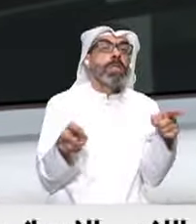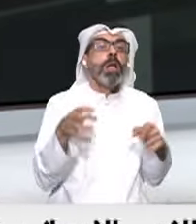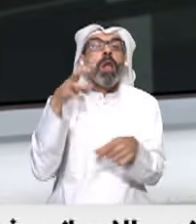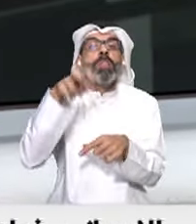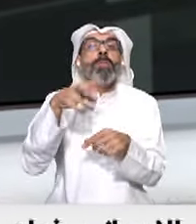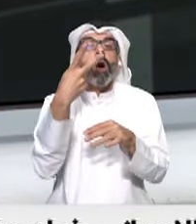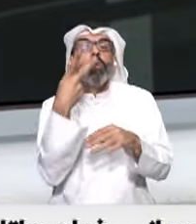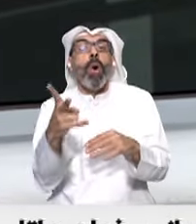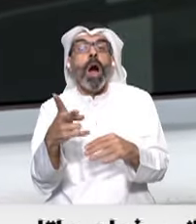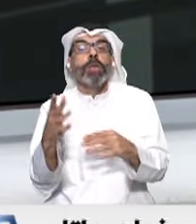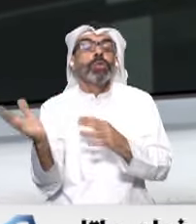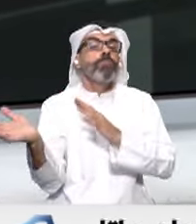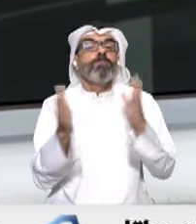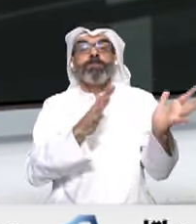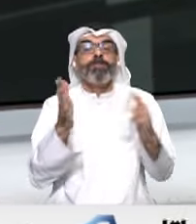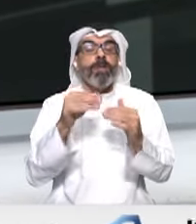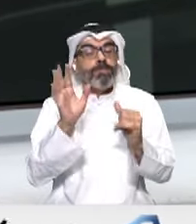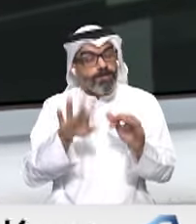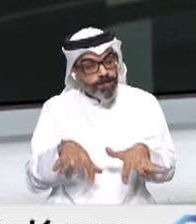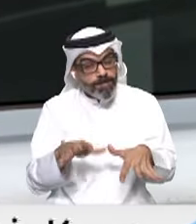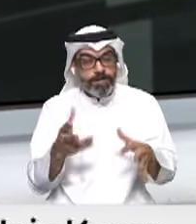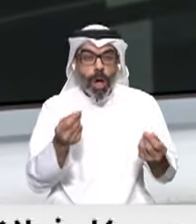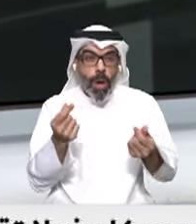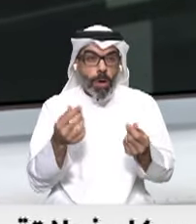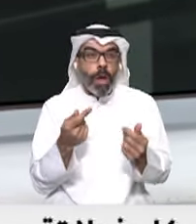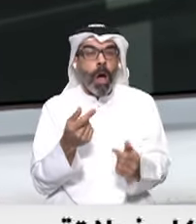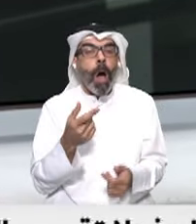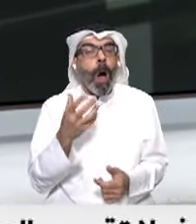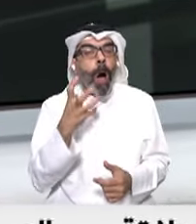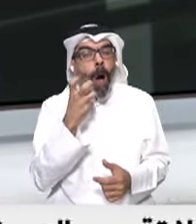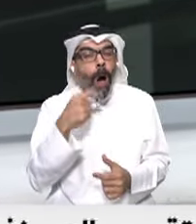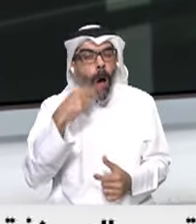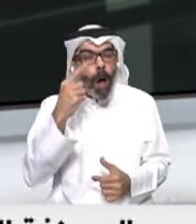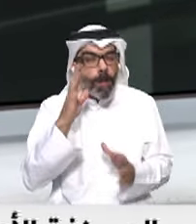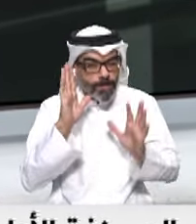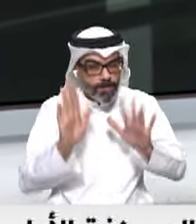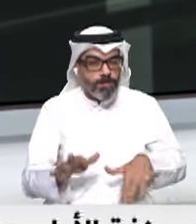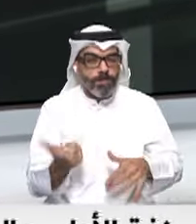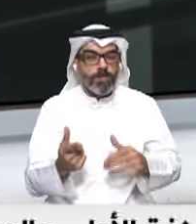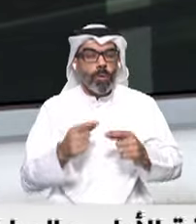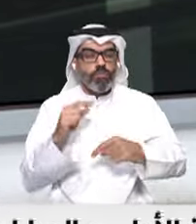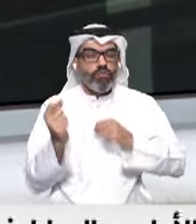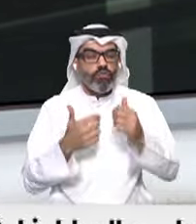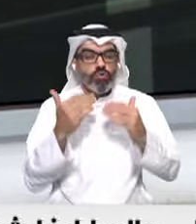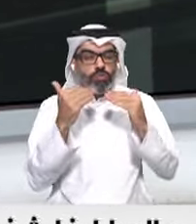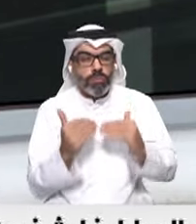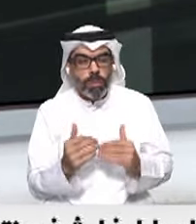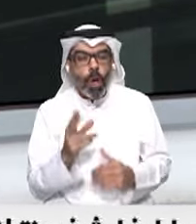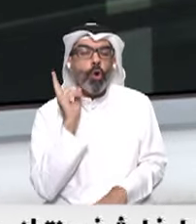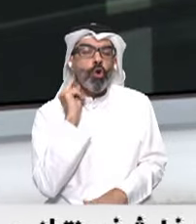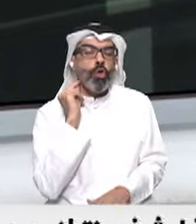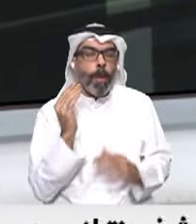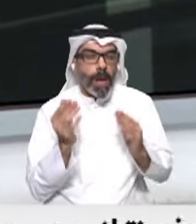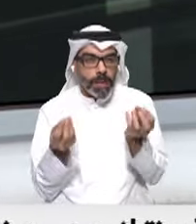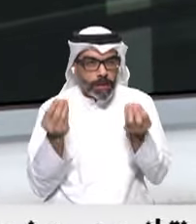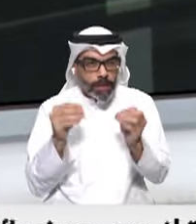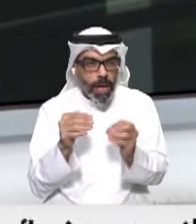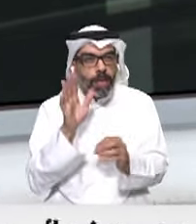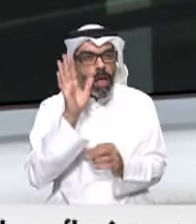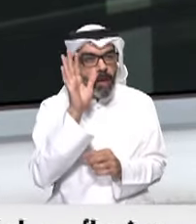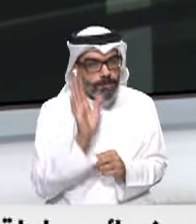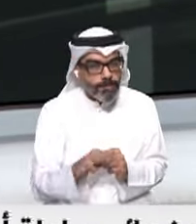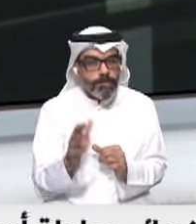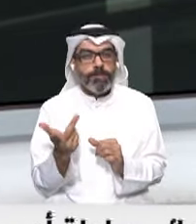درجه مئويه والهواء خفيف الى معتدل السرعه الاحساس بالحراره راح يكون ملحوظ مع تراجع سرعه الرياح فرص للرطوبه الخفيفه على بعض المناطق